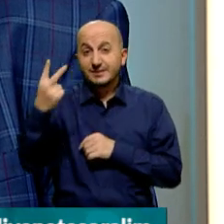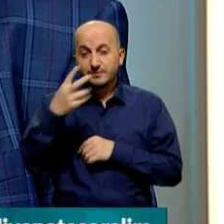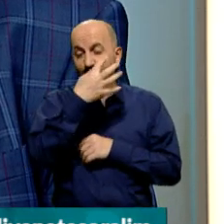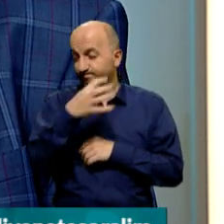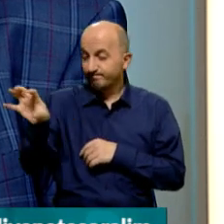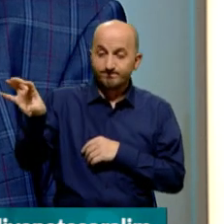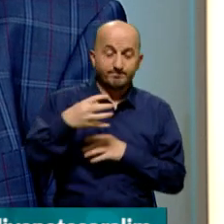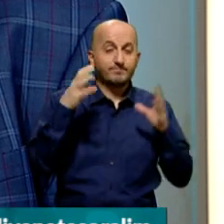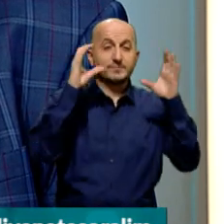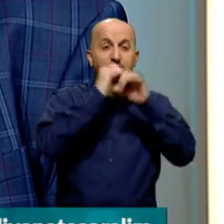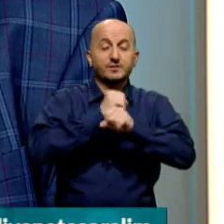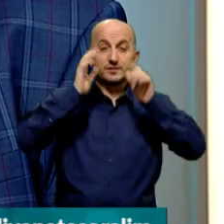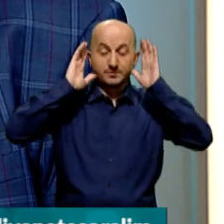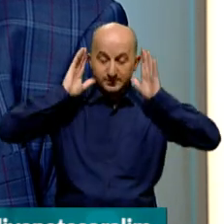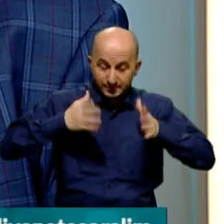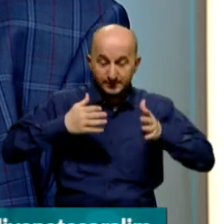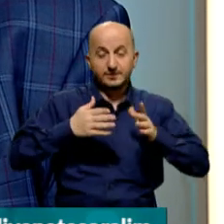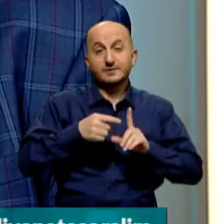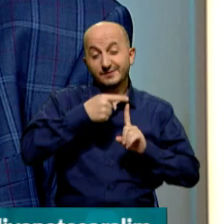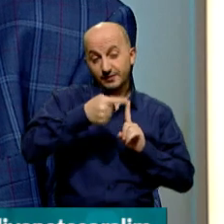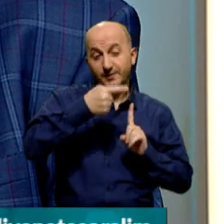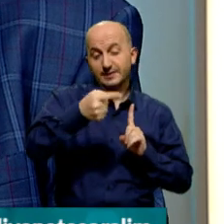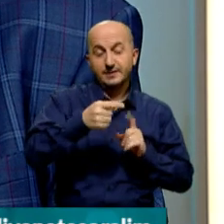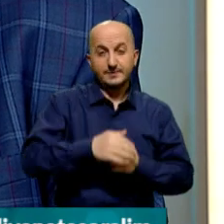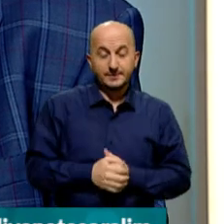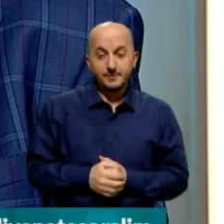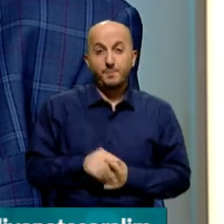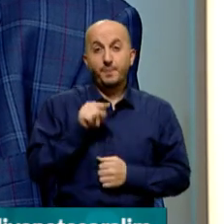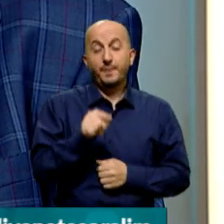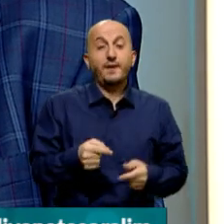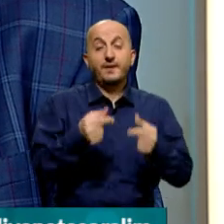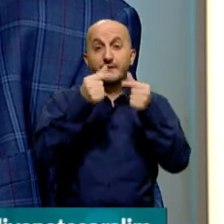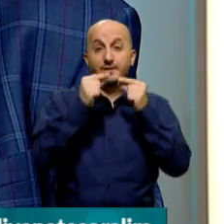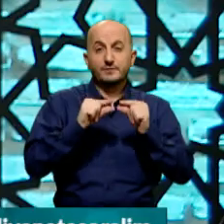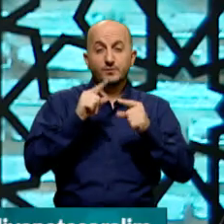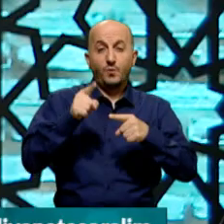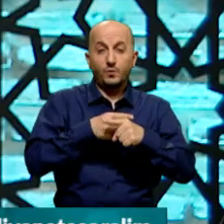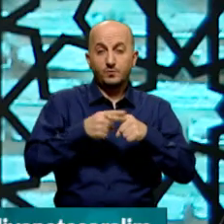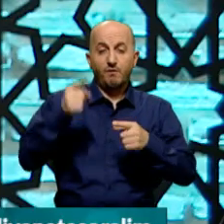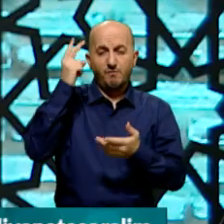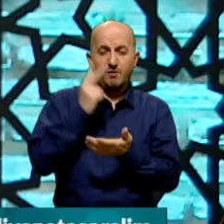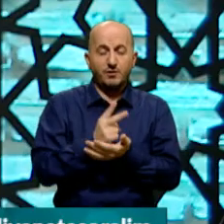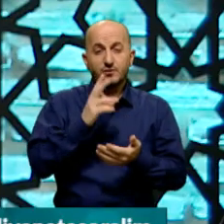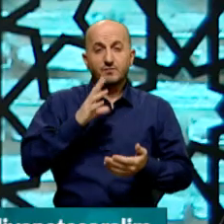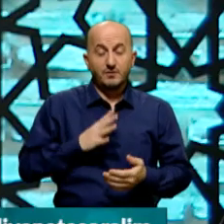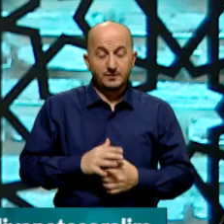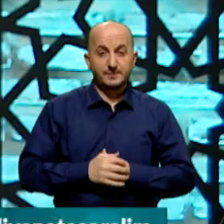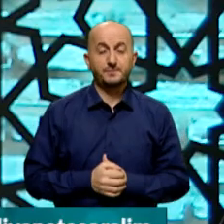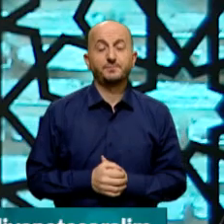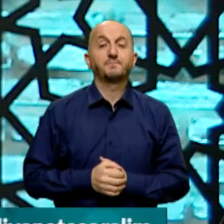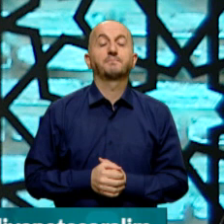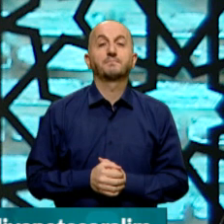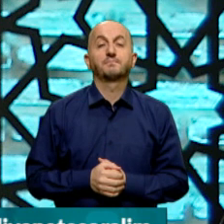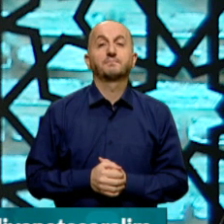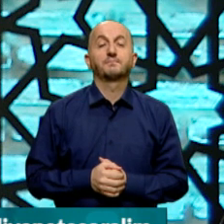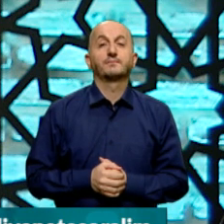namazı kıldığına dair rivayetlerdir. Çünkü bu hadiste muttefakun aleyhtir. Salatul leyli methna ve